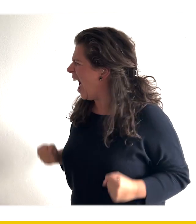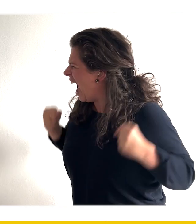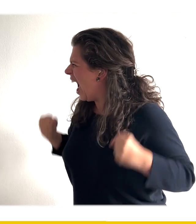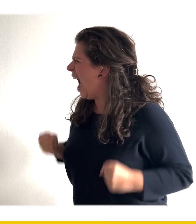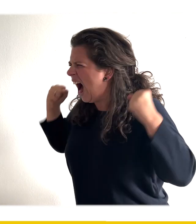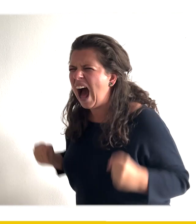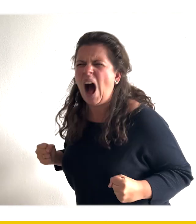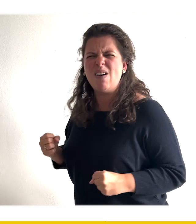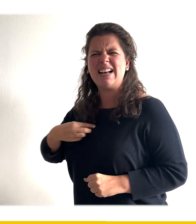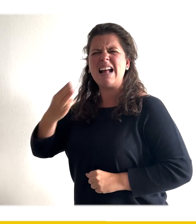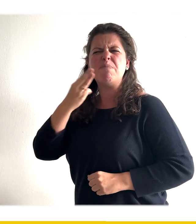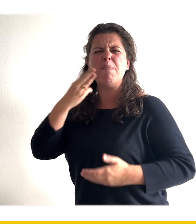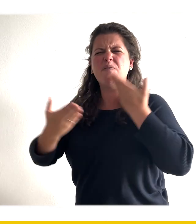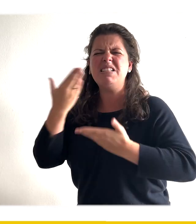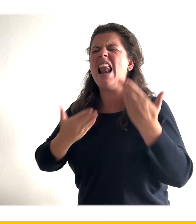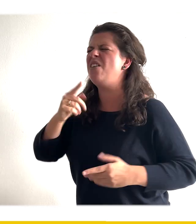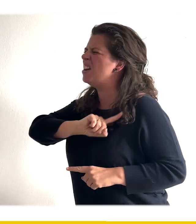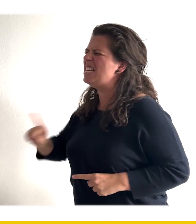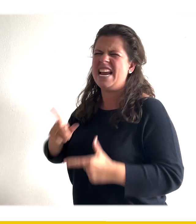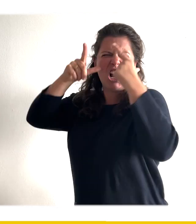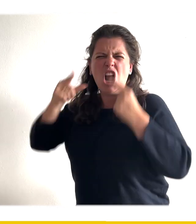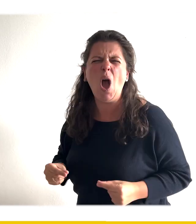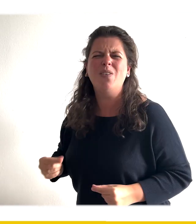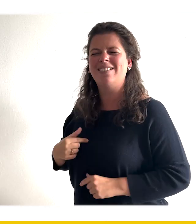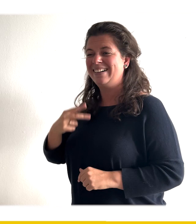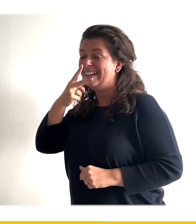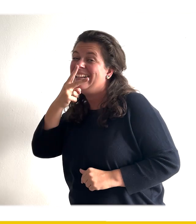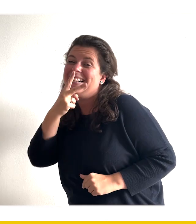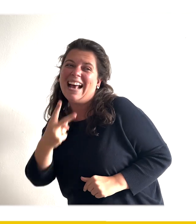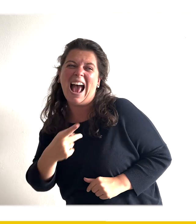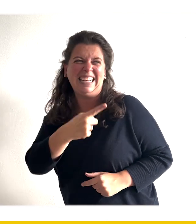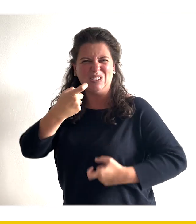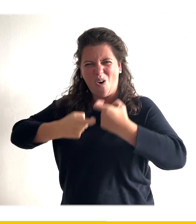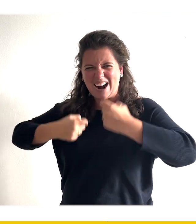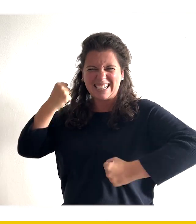Nou, ik ga het aan mama vertellen! Dat vind ik helemaal niet leuk! En kijk eens hoe hard ze bent!